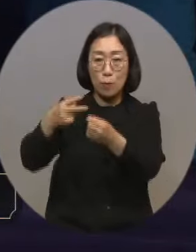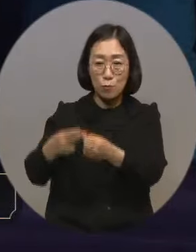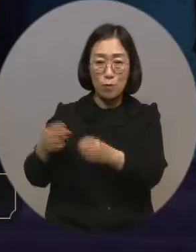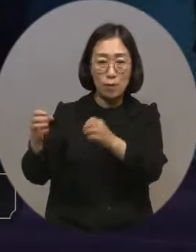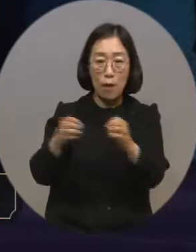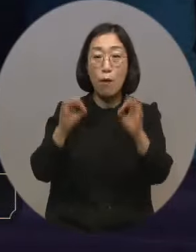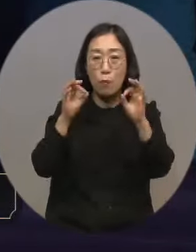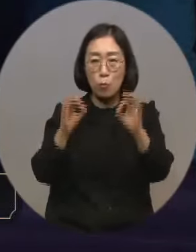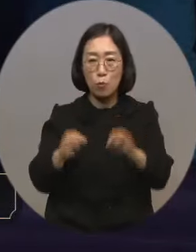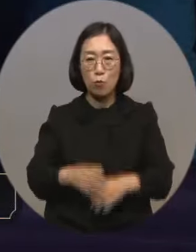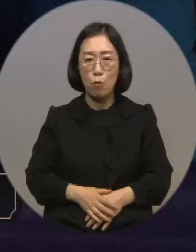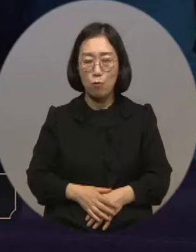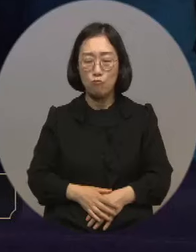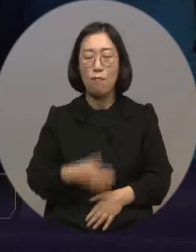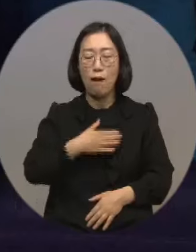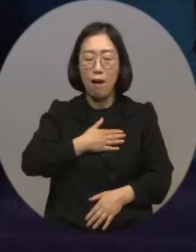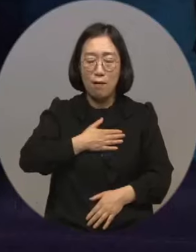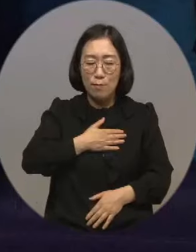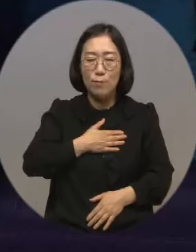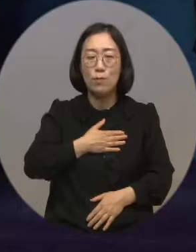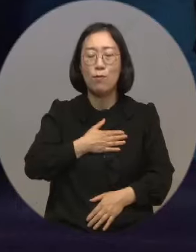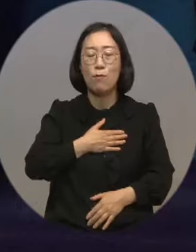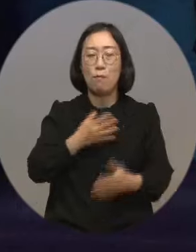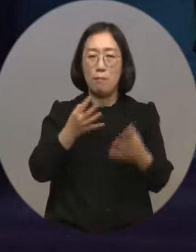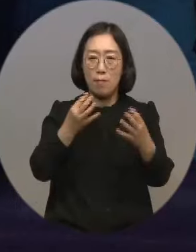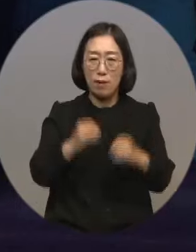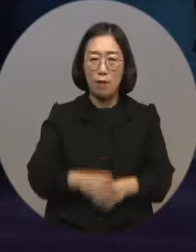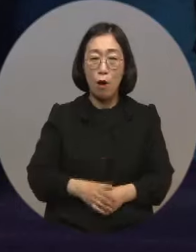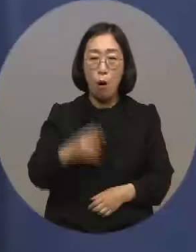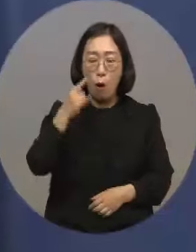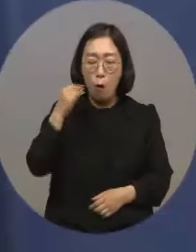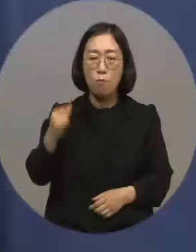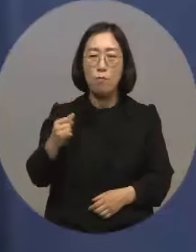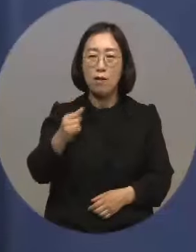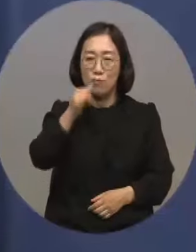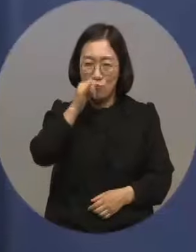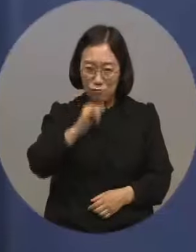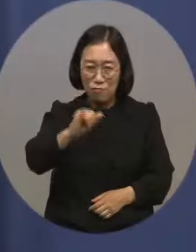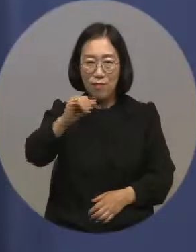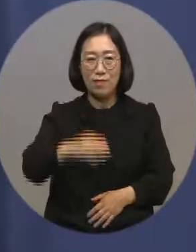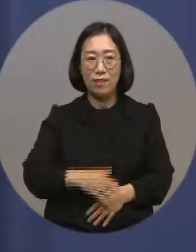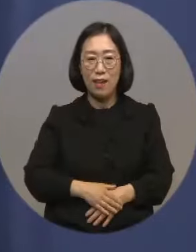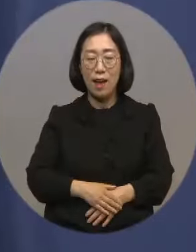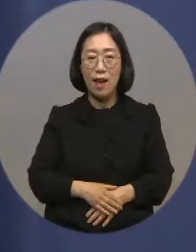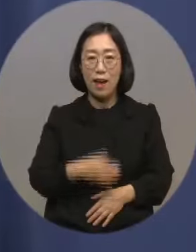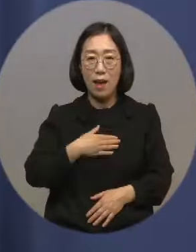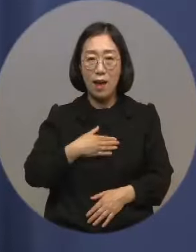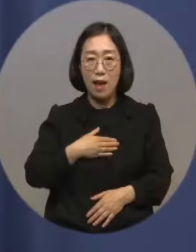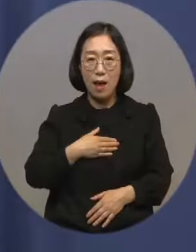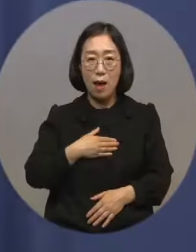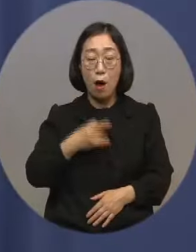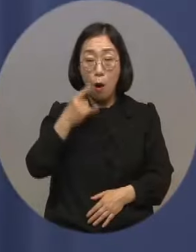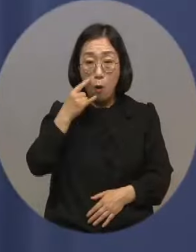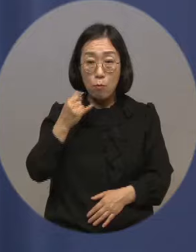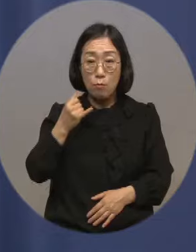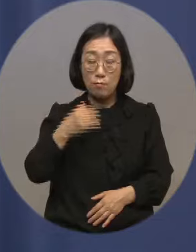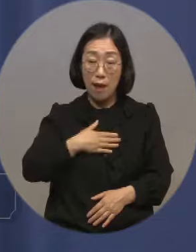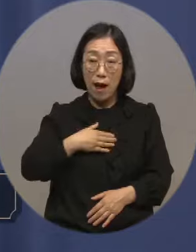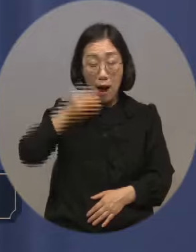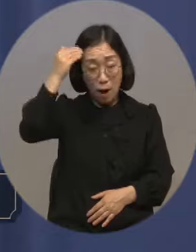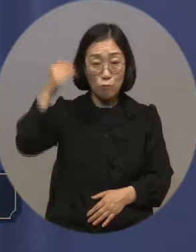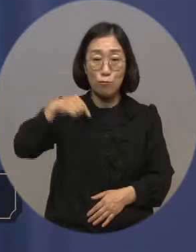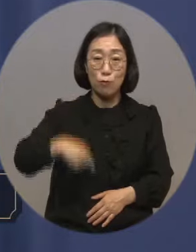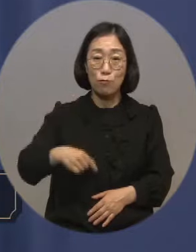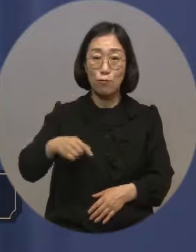함께하면서 여러 가지 감정이 들었는데 일단 첫 번째 엄마는 위대하다. 저 역시도 대한민국에서 많이 누리고 삶에도 불구하고